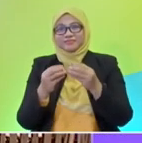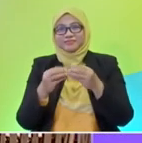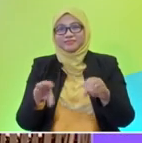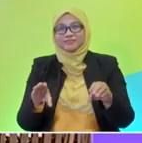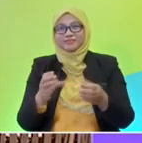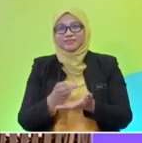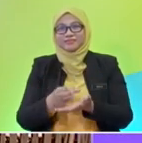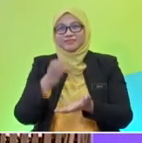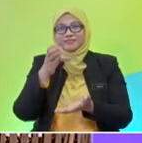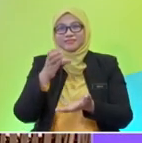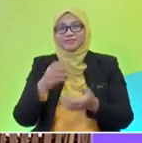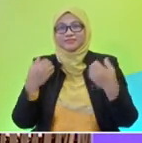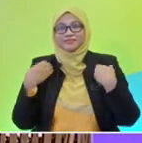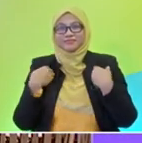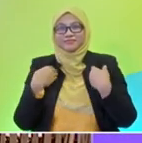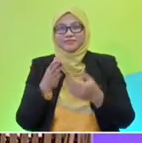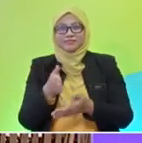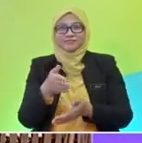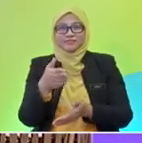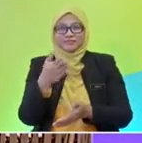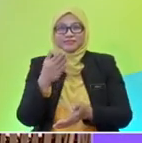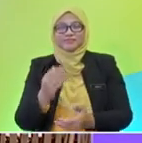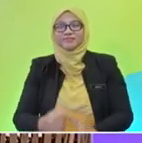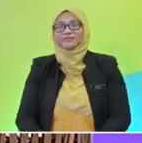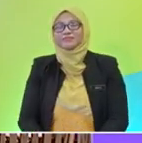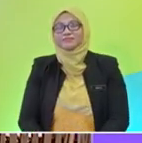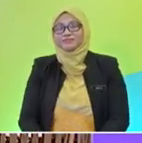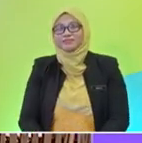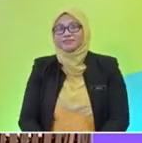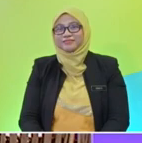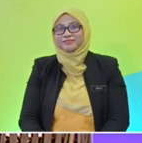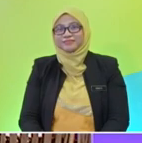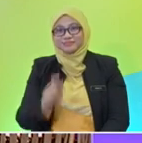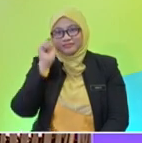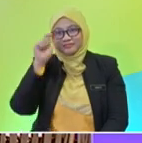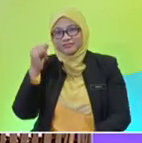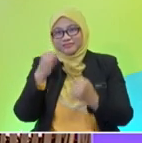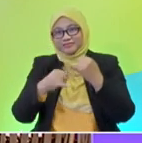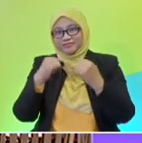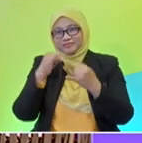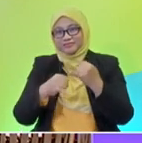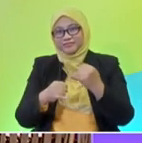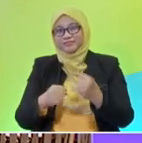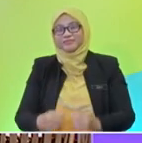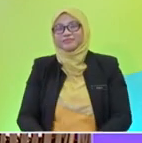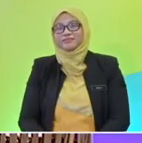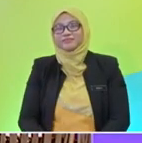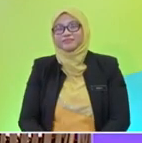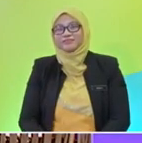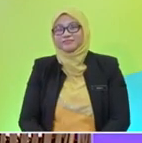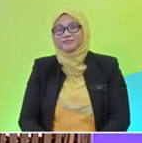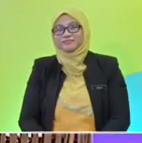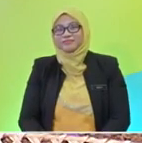ikan senohong. Sedapnya, cikgu, ikan siakap senohong tu. Masak tiga rasa. Saya akan tampal di sini. Saya akan cuba. Kita tengok murid-murid